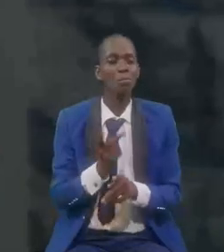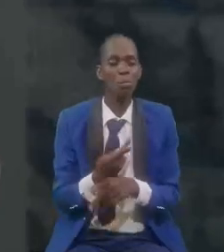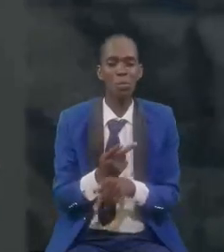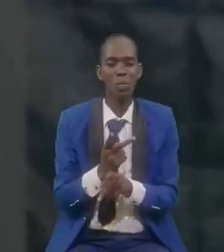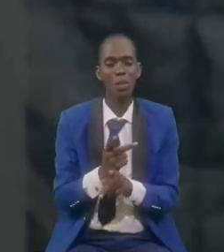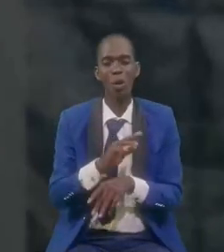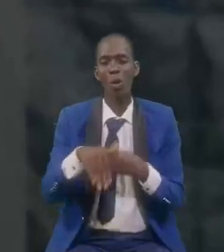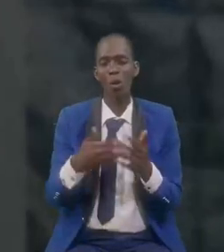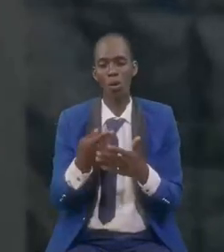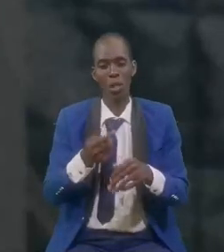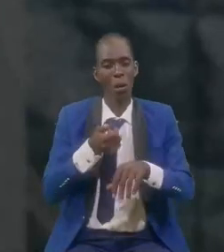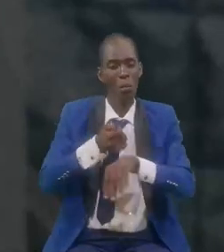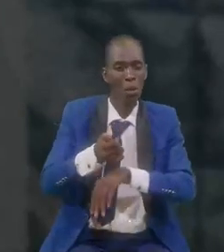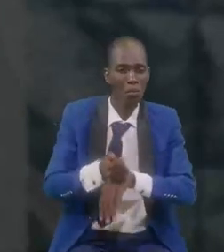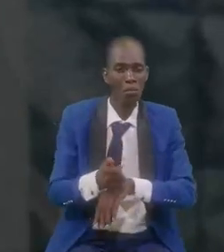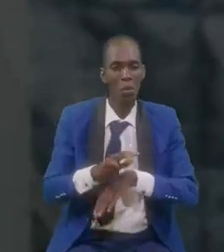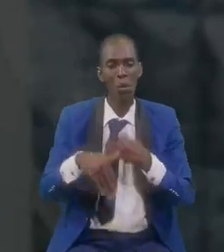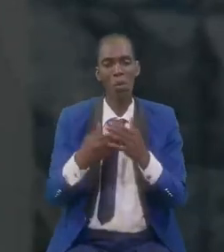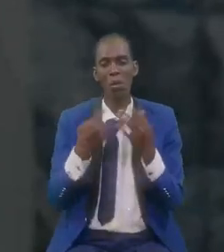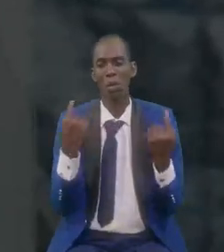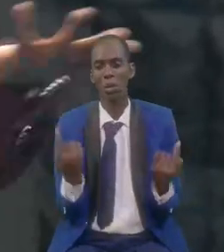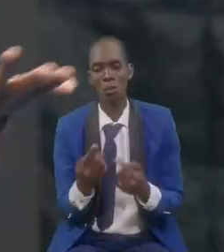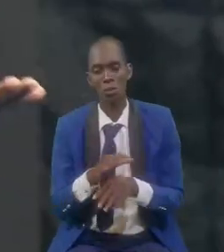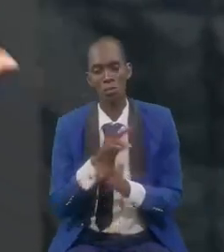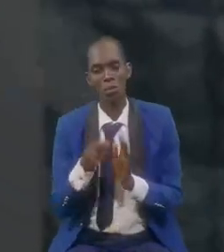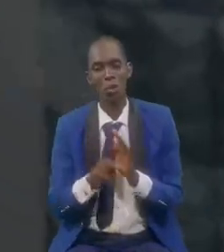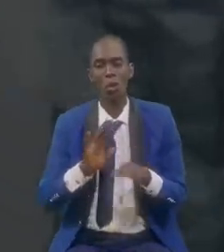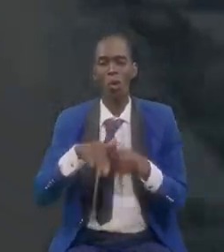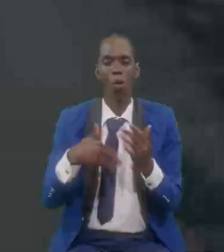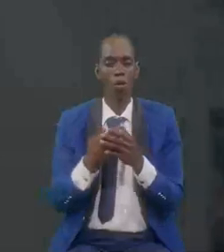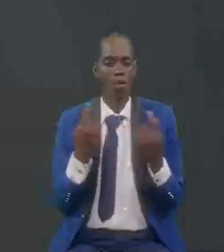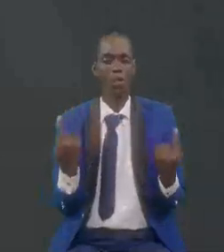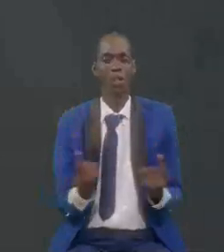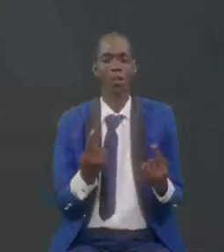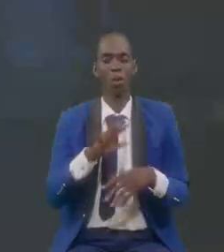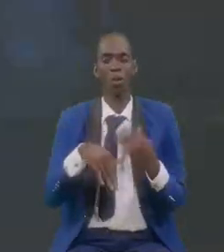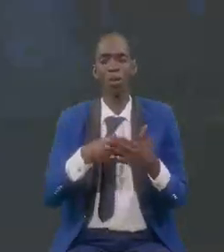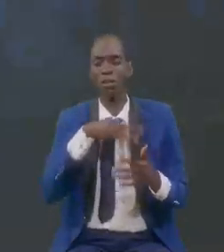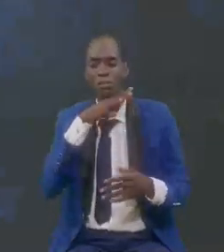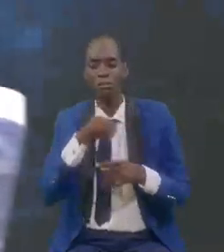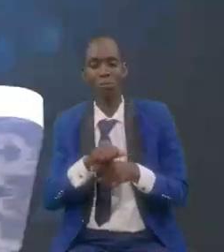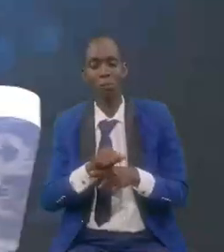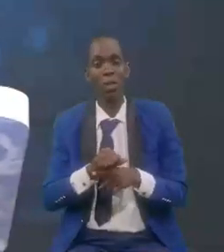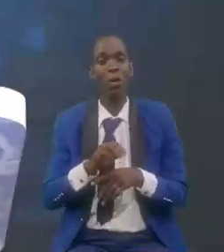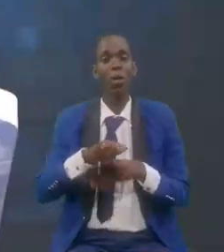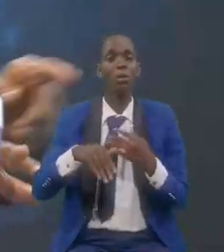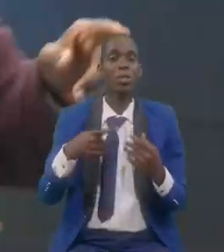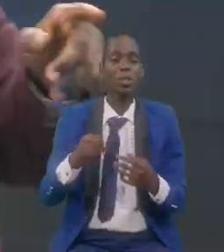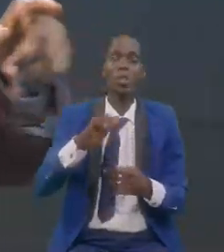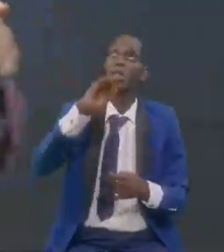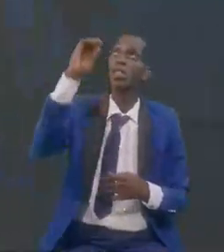tous les blasphèmes, toute la vie pécheresse, toute la transgression, toute l'iniquité. La grâce de Dieu